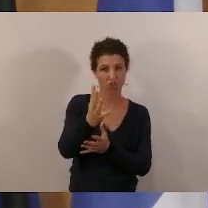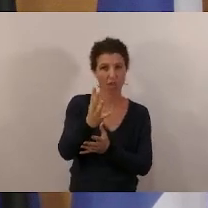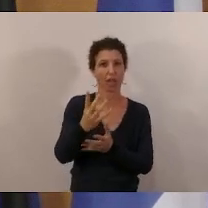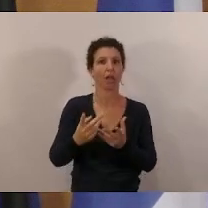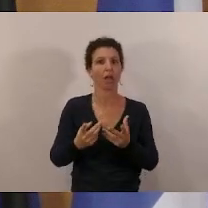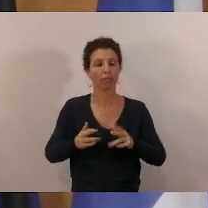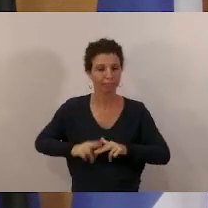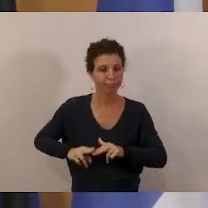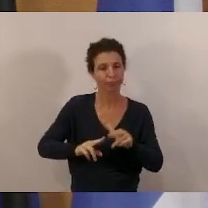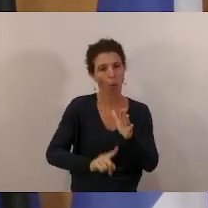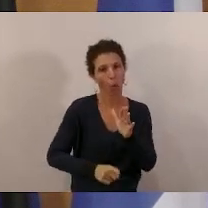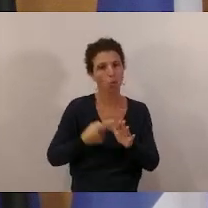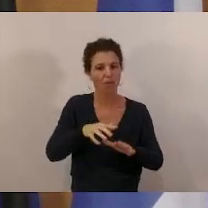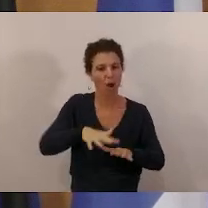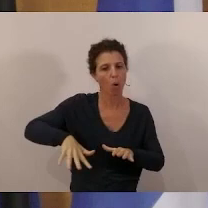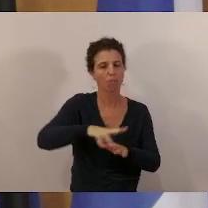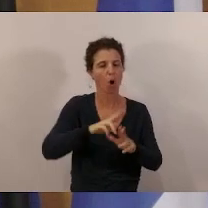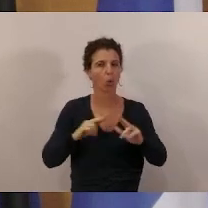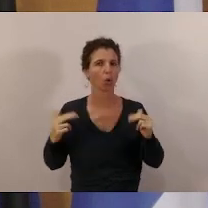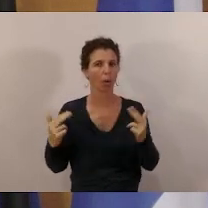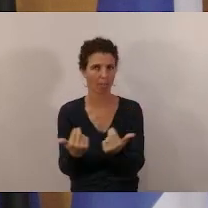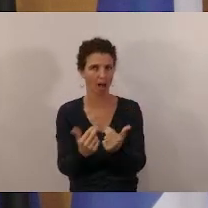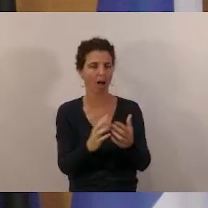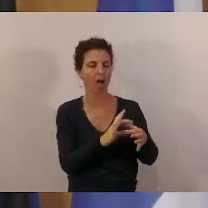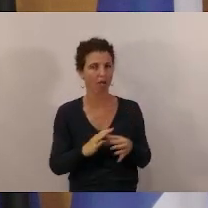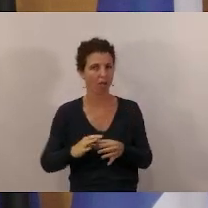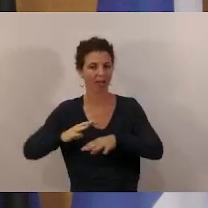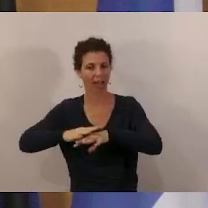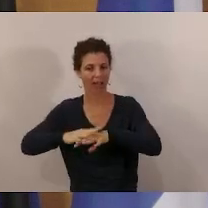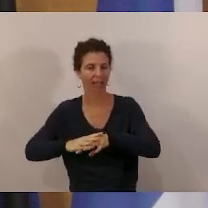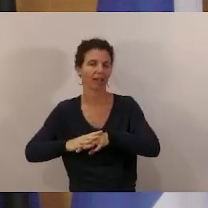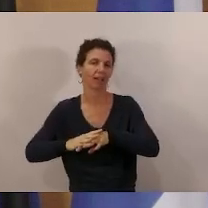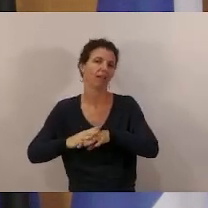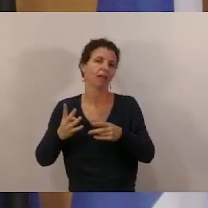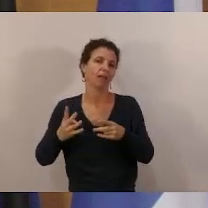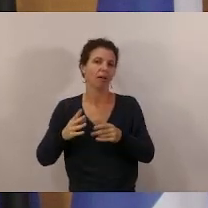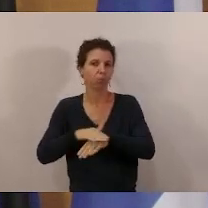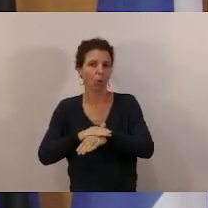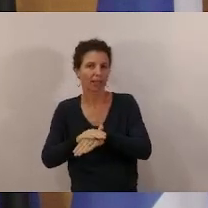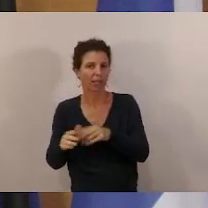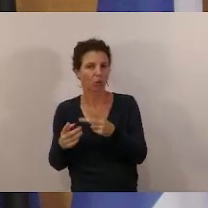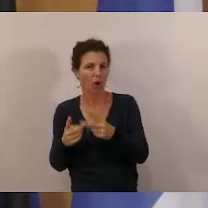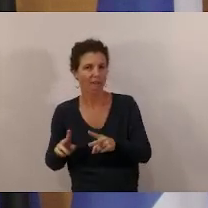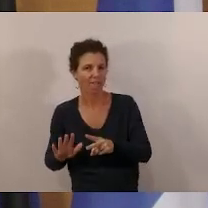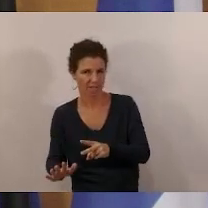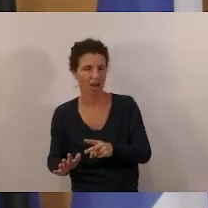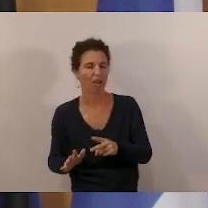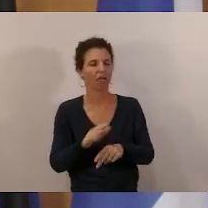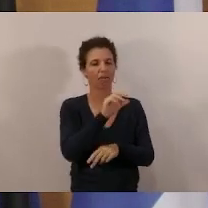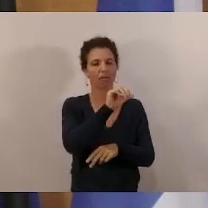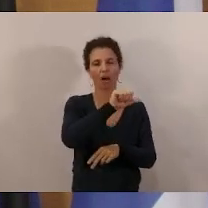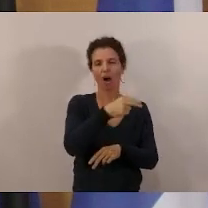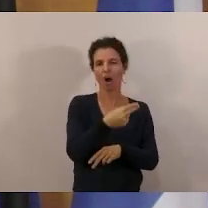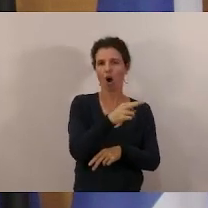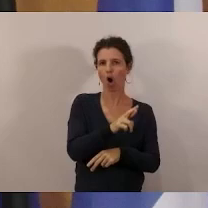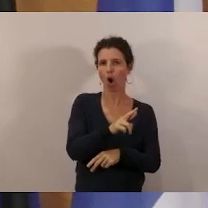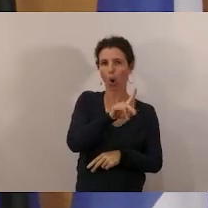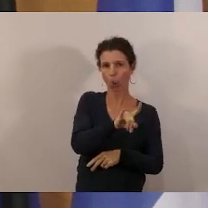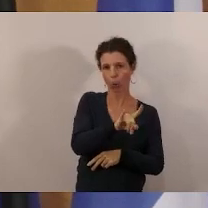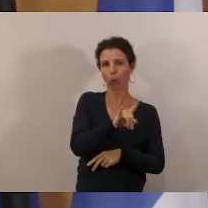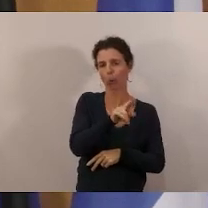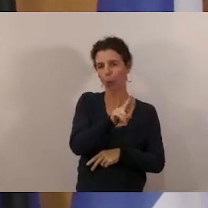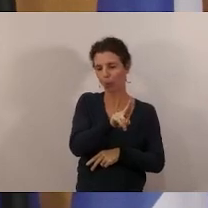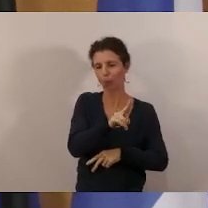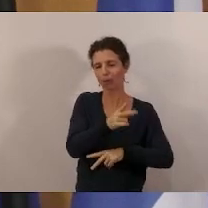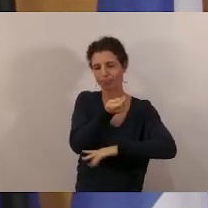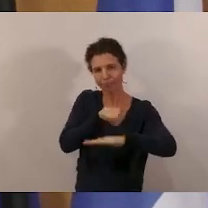des quartiers de politique de la ville cofinancé par l'ANRU, ce qui peut concerner le périmètre Noailles-Belzins avec